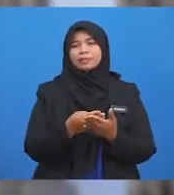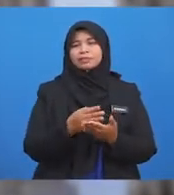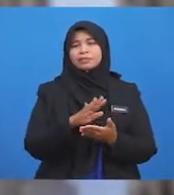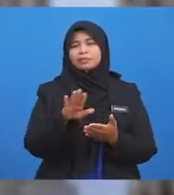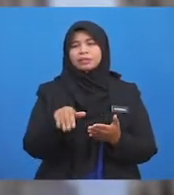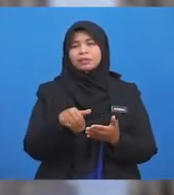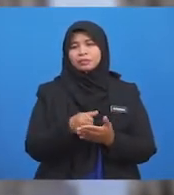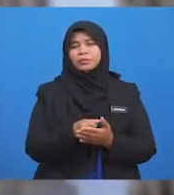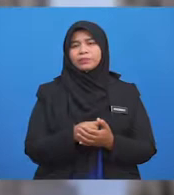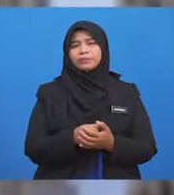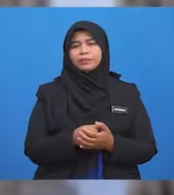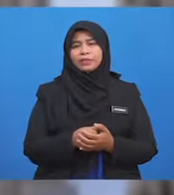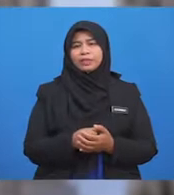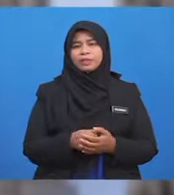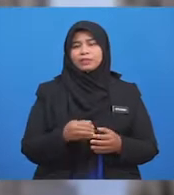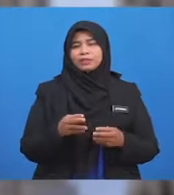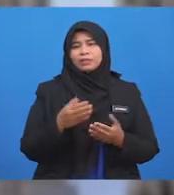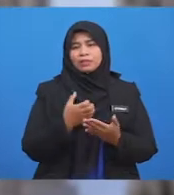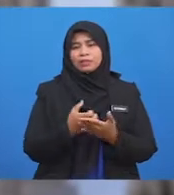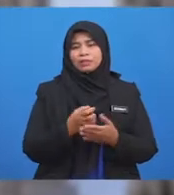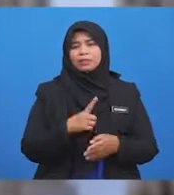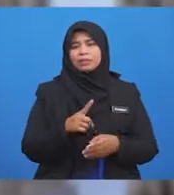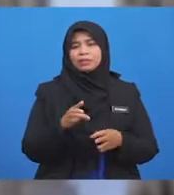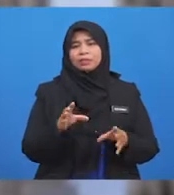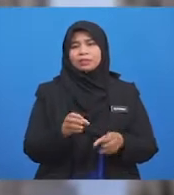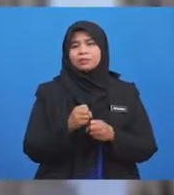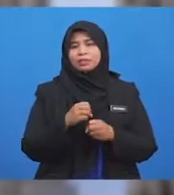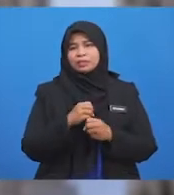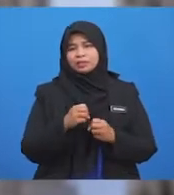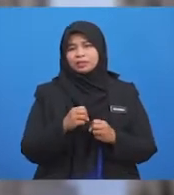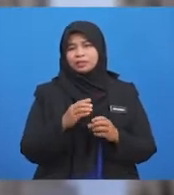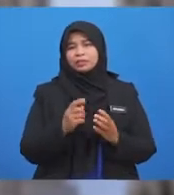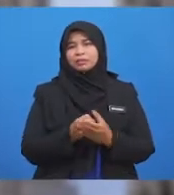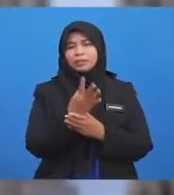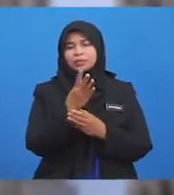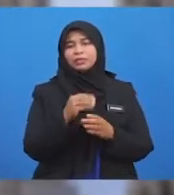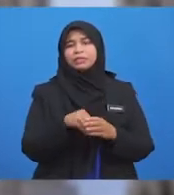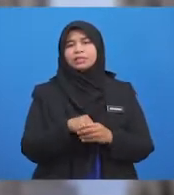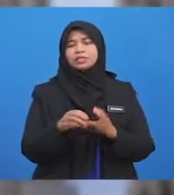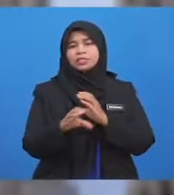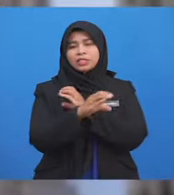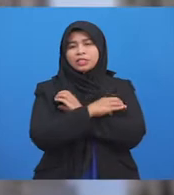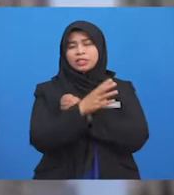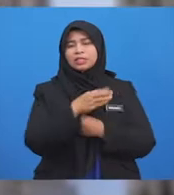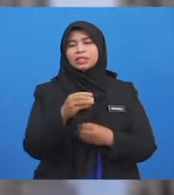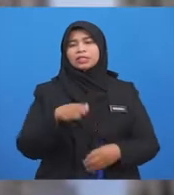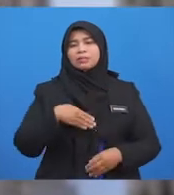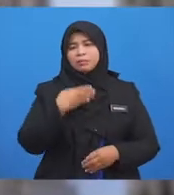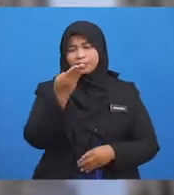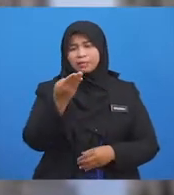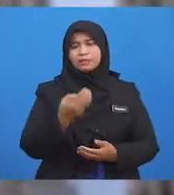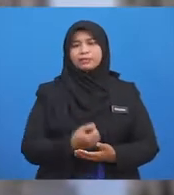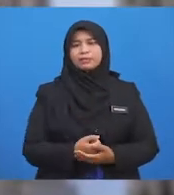Mampu Mencetuskan Rasa cinta Dan bahagia Dengan adanya Akad Yang berorientasikan